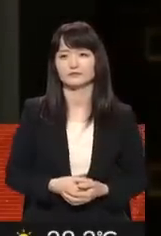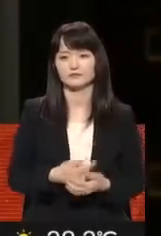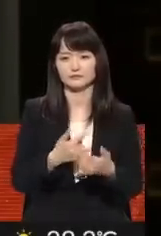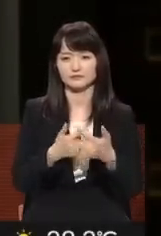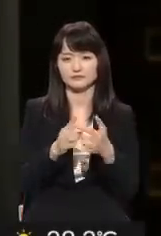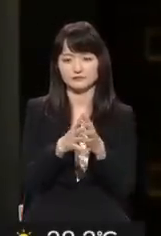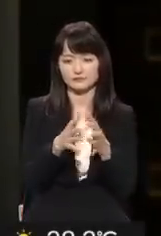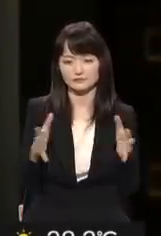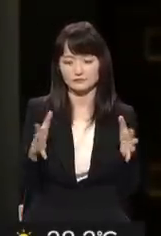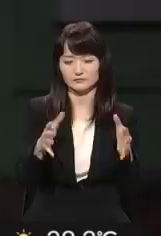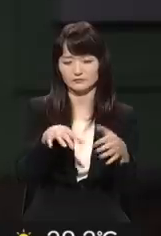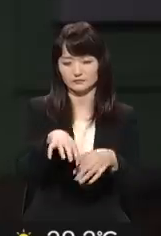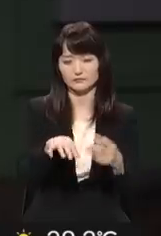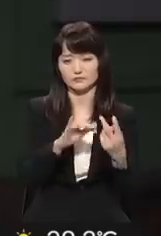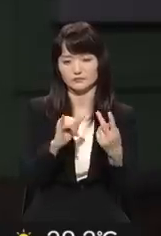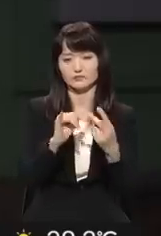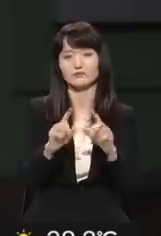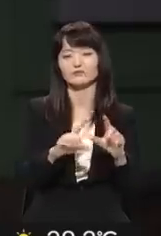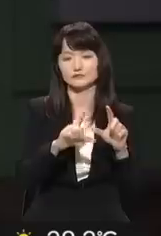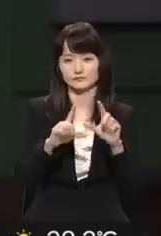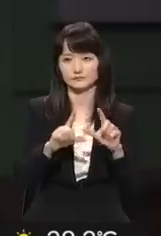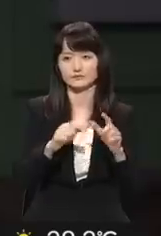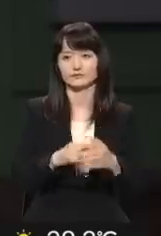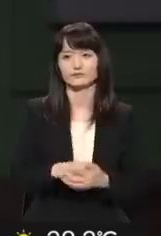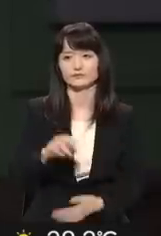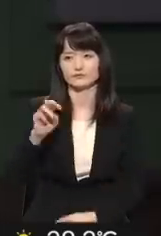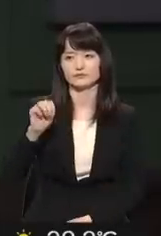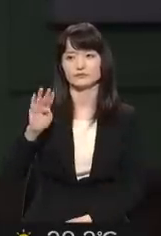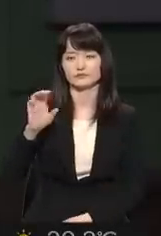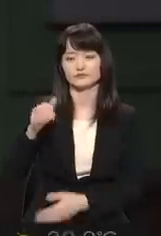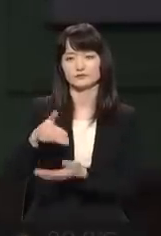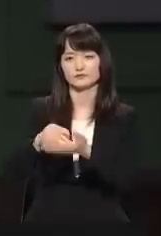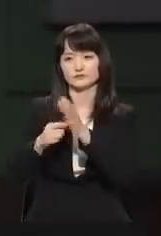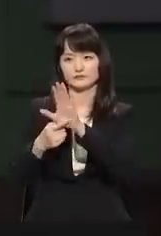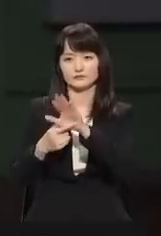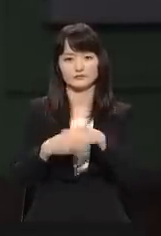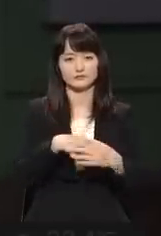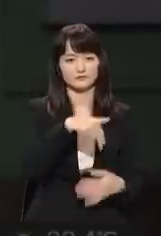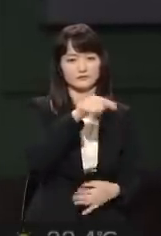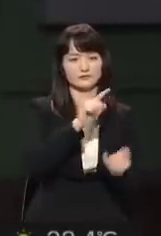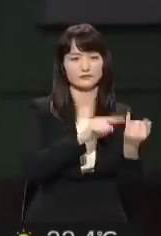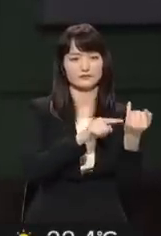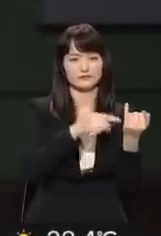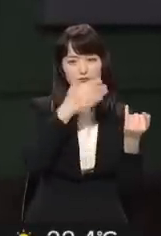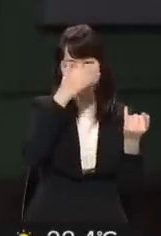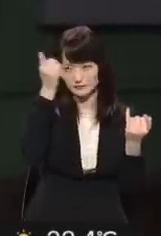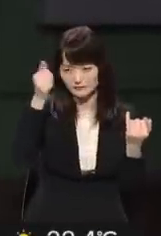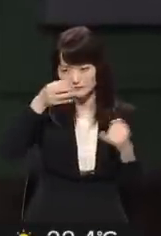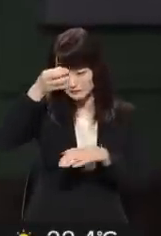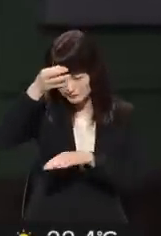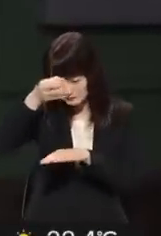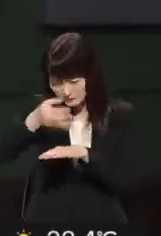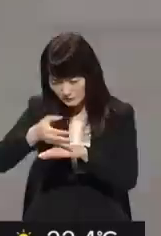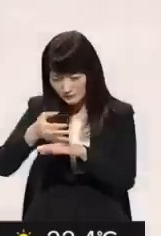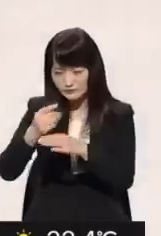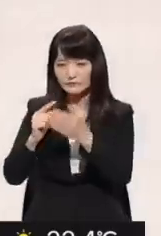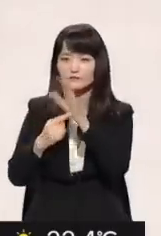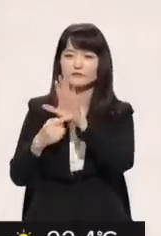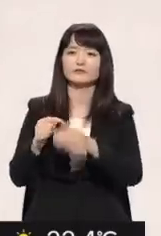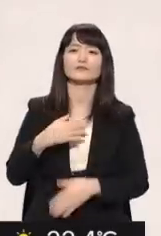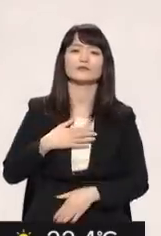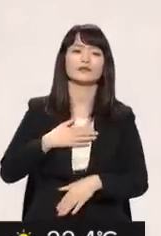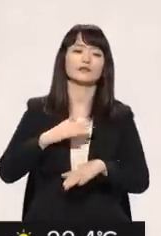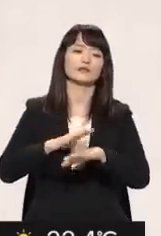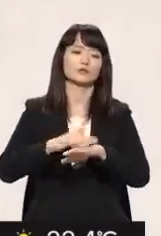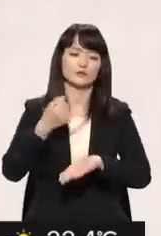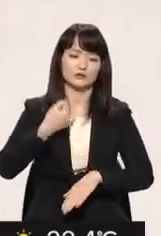한 아파트에서 단둘이 살고 있었던 걸로 전해지고 있는데, MBC 보도에 따르면 정유정의 할아버지가 사죄의 뜻을 밝혔다고 합니다. 내가 손녀를 잘못 키운